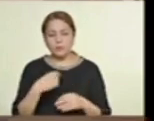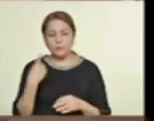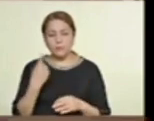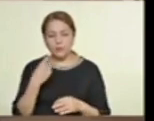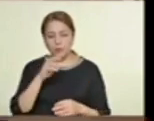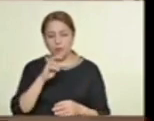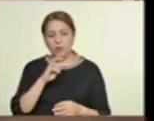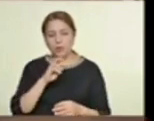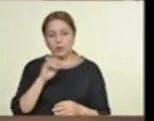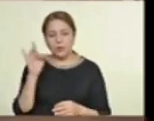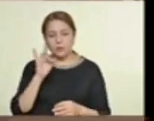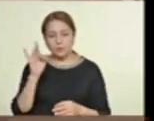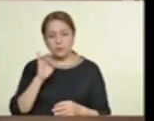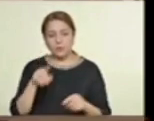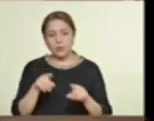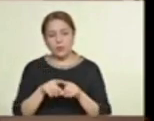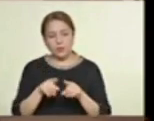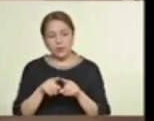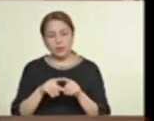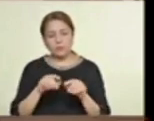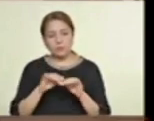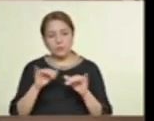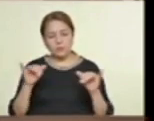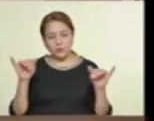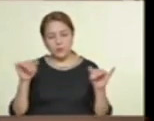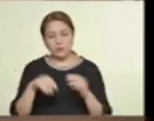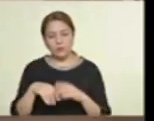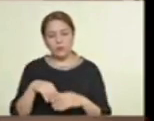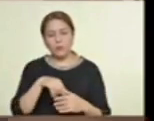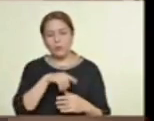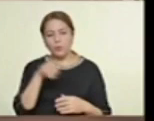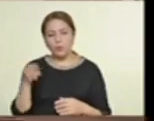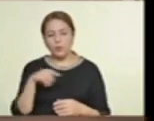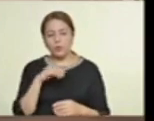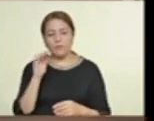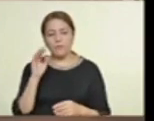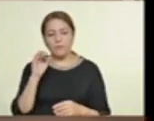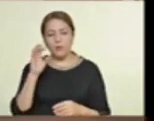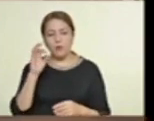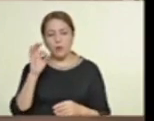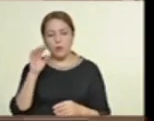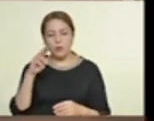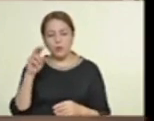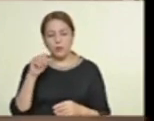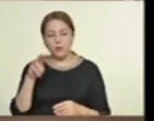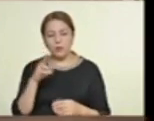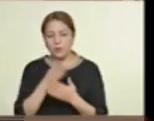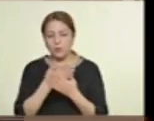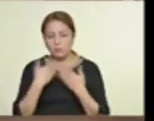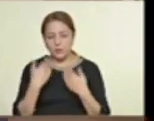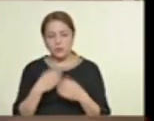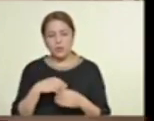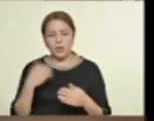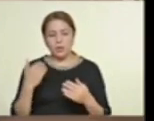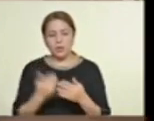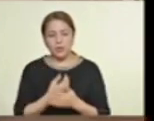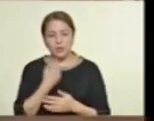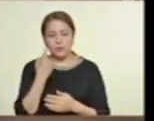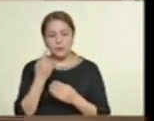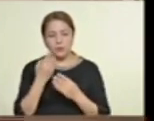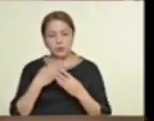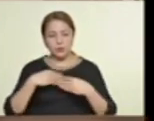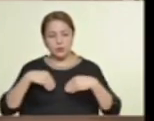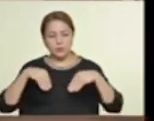yuzaga kela boshladiki, ular endi feodallik tuzumi emas, balki tobora yangi bir jamiyatni